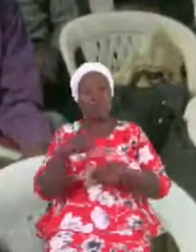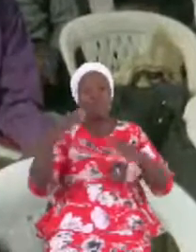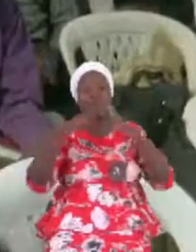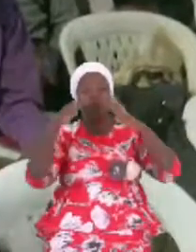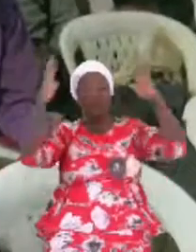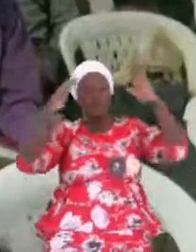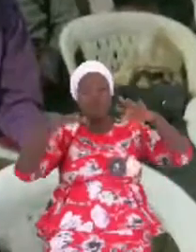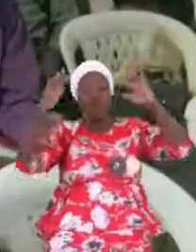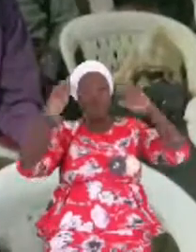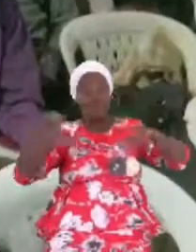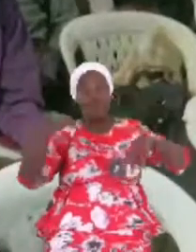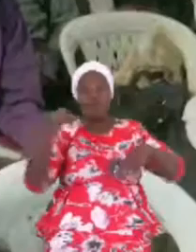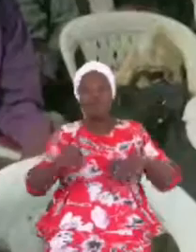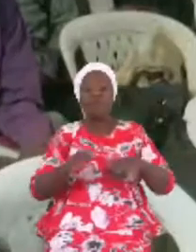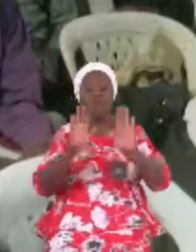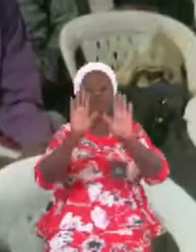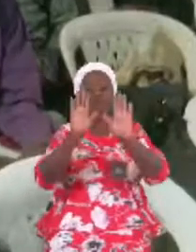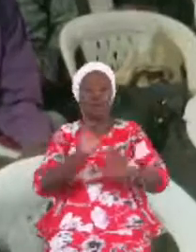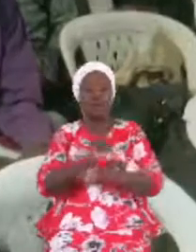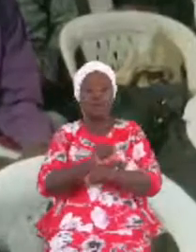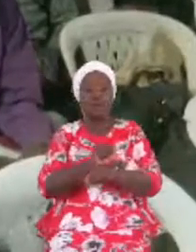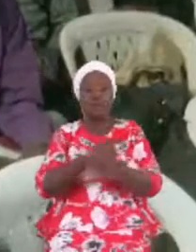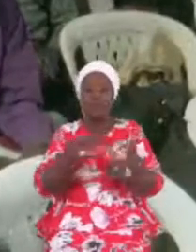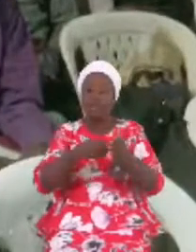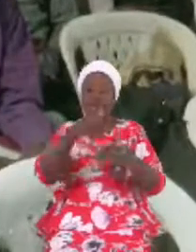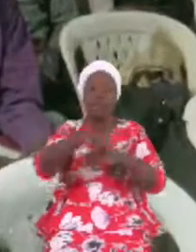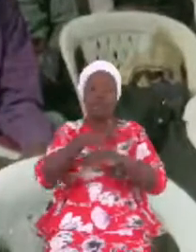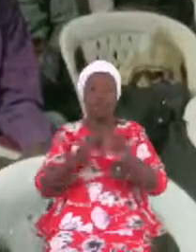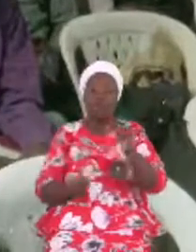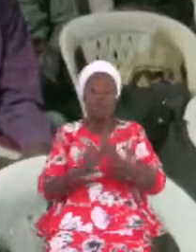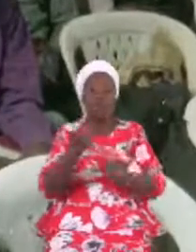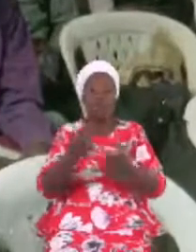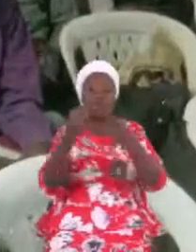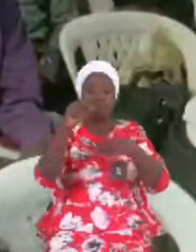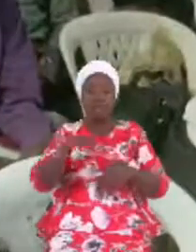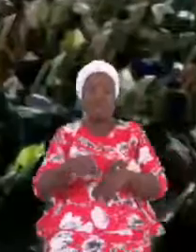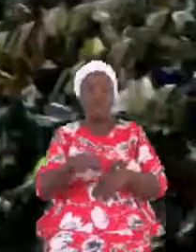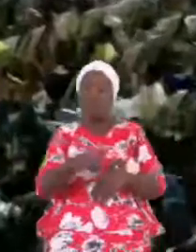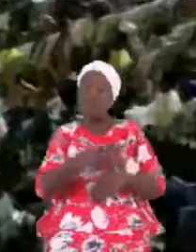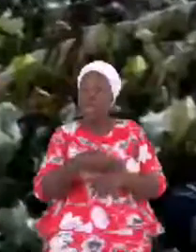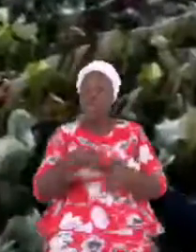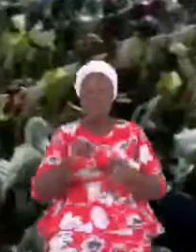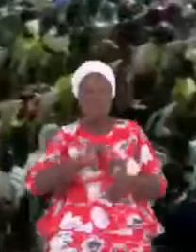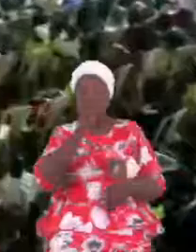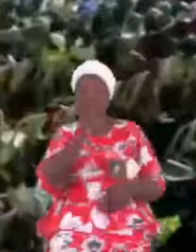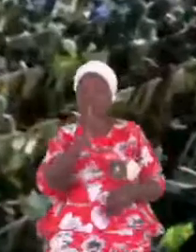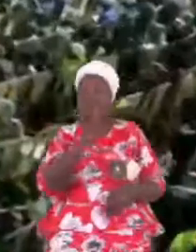La pluie de miracles ce soir. La pluie veut tomber. Et je suis